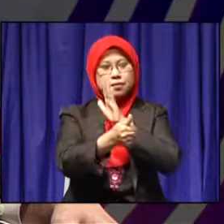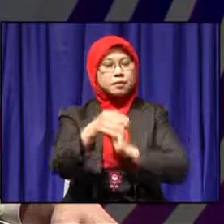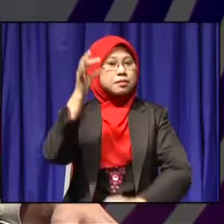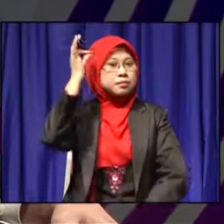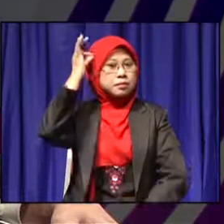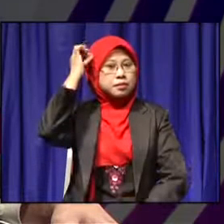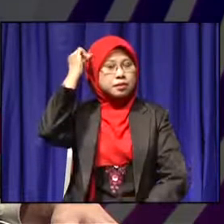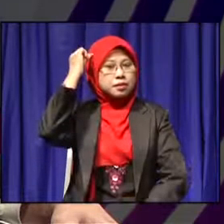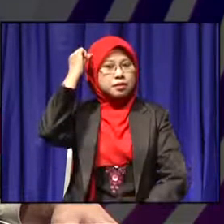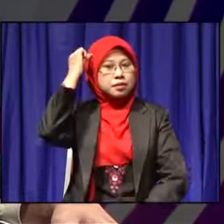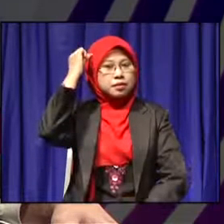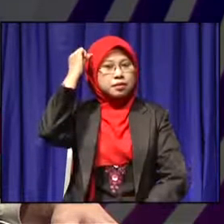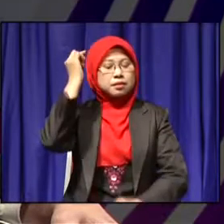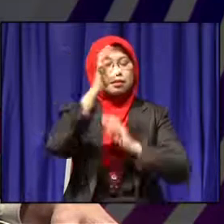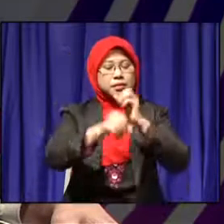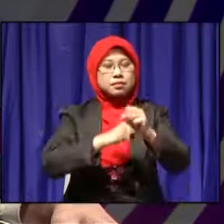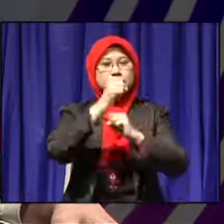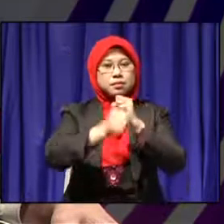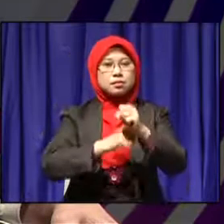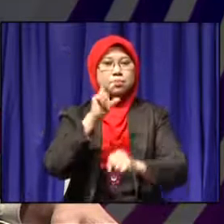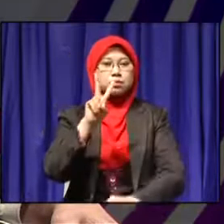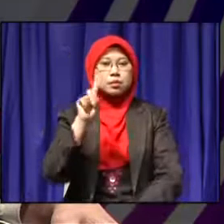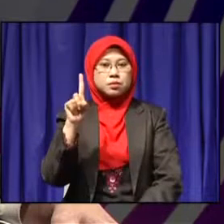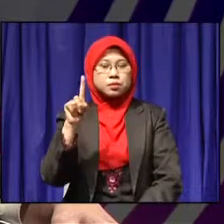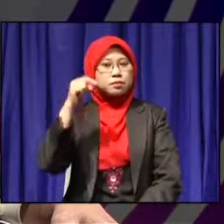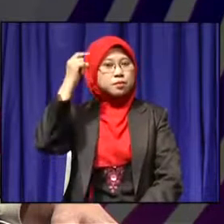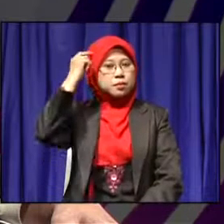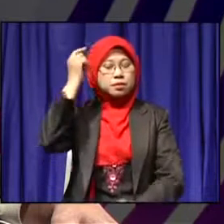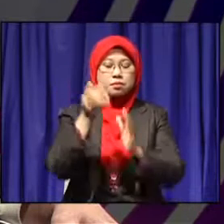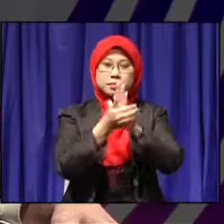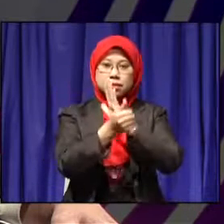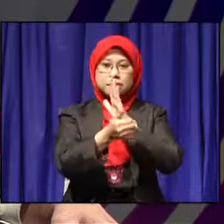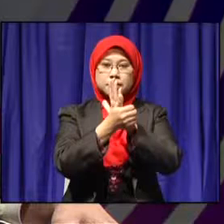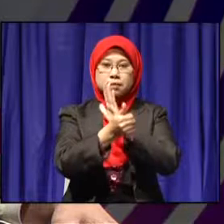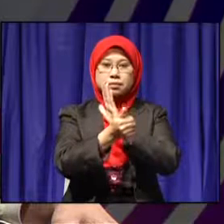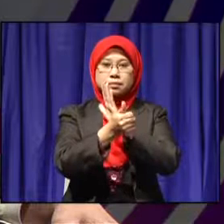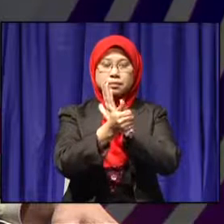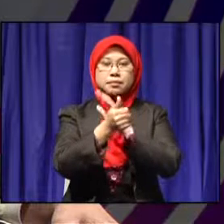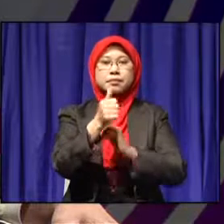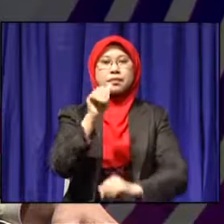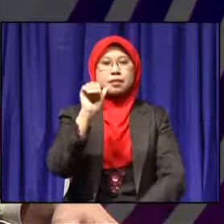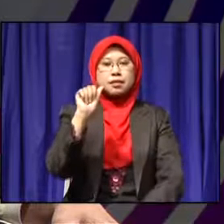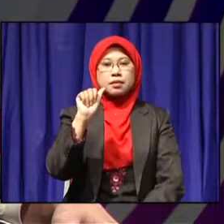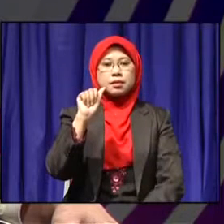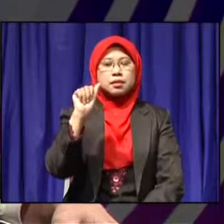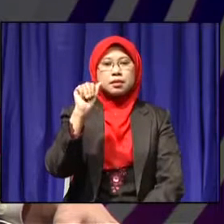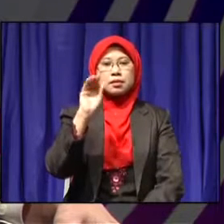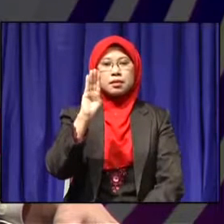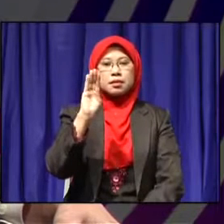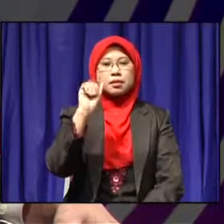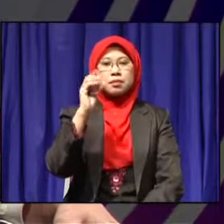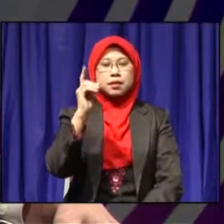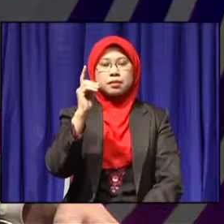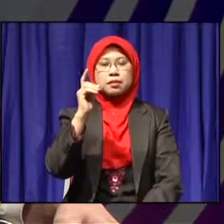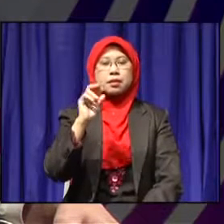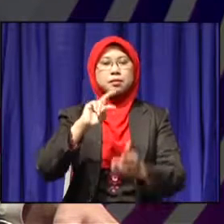arah abad ke-21 ya pemikiran kebab Kemayoran abad kemahiran berfikir Aras